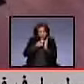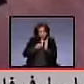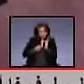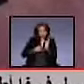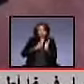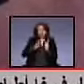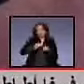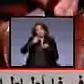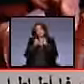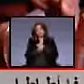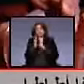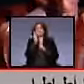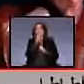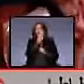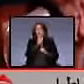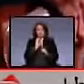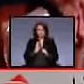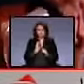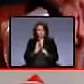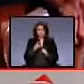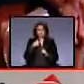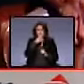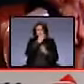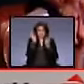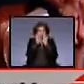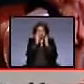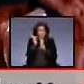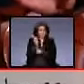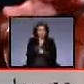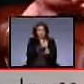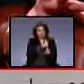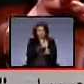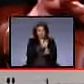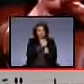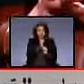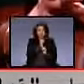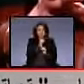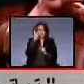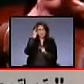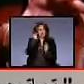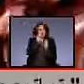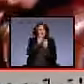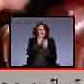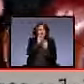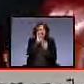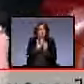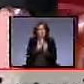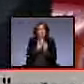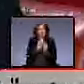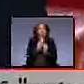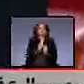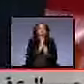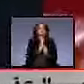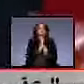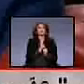وبتحولها لفيلم. مظبوط. انا في الاخر درس اخراج عام. والصناعه دي ليها اسس. لك مطلق